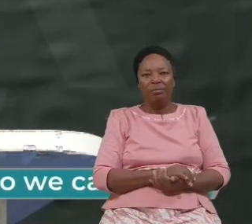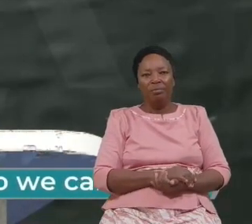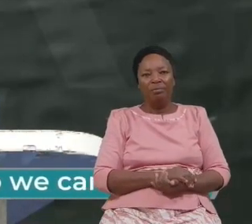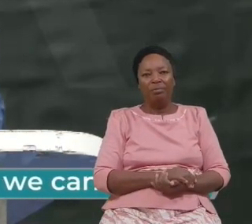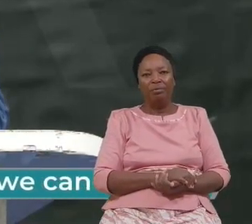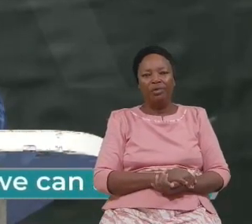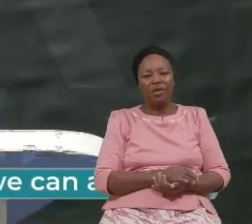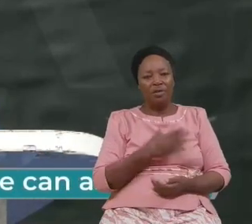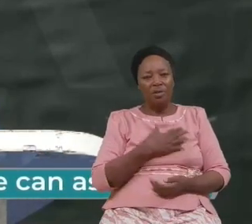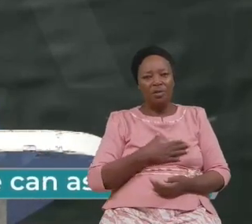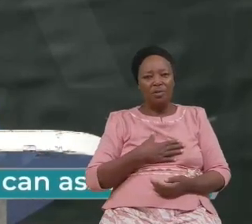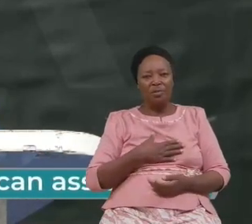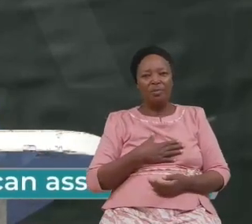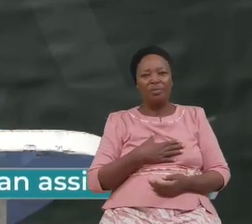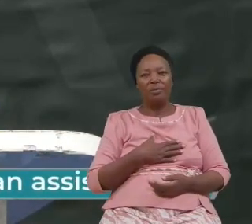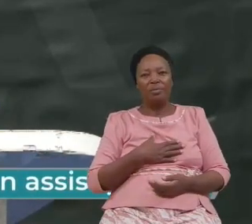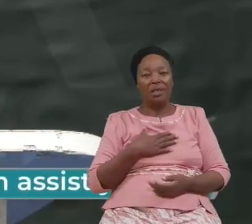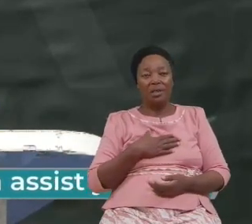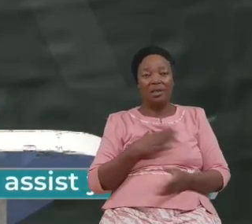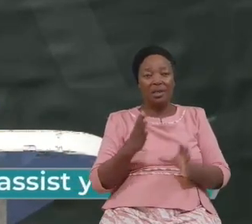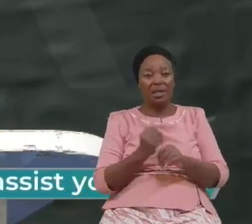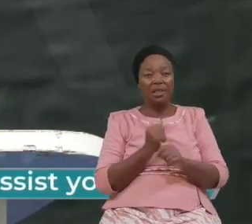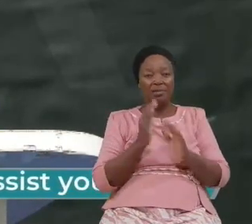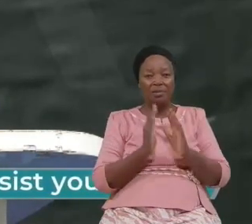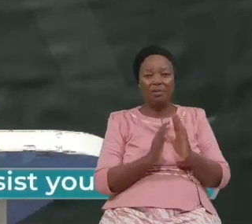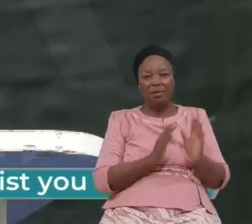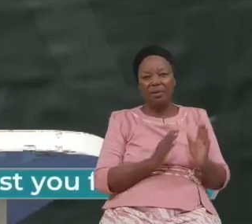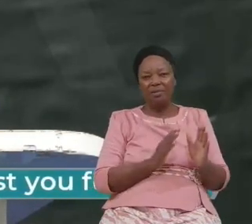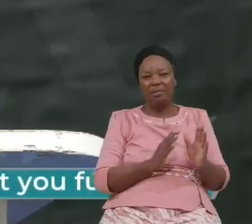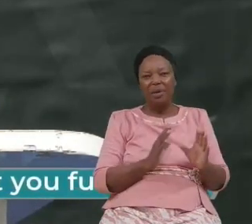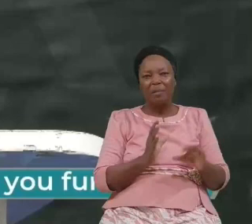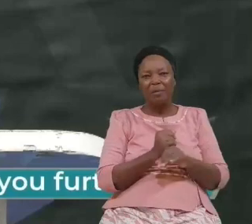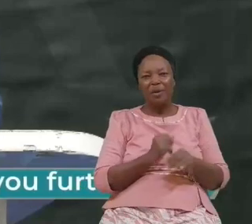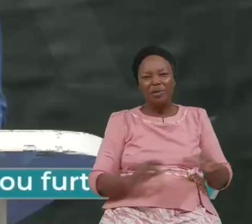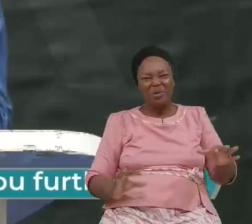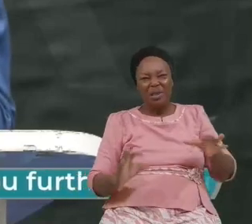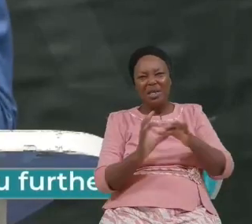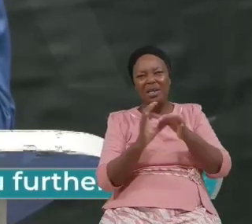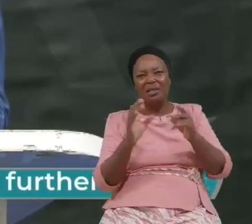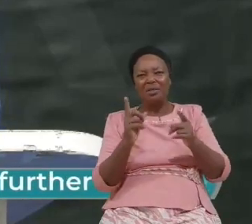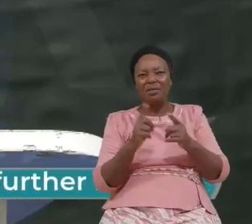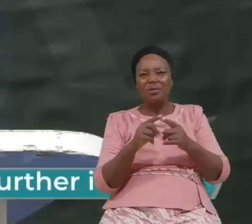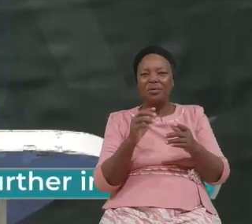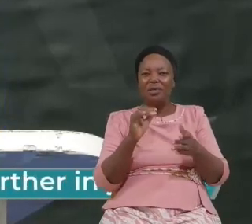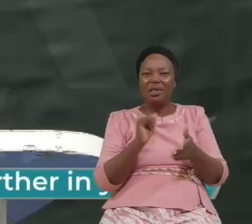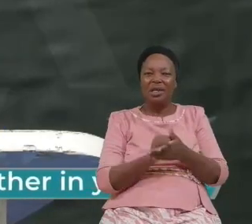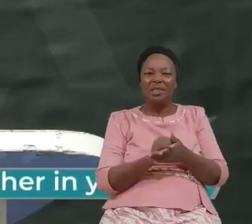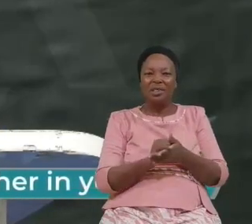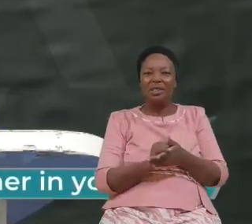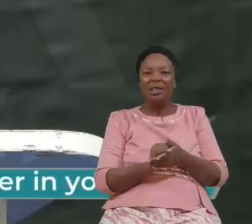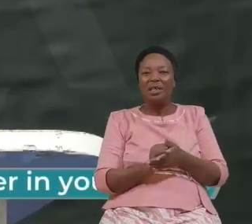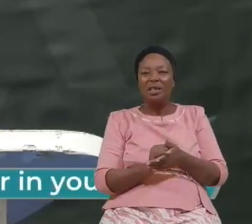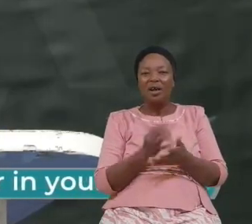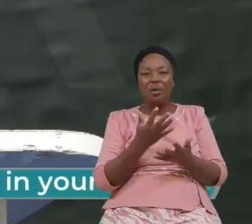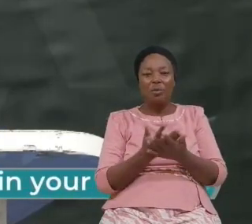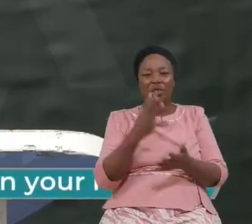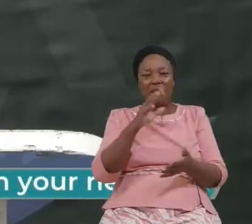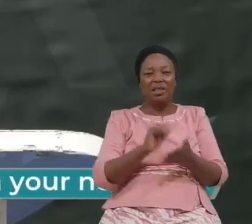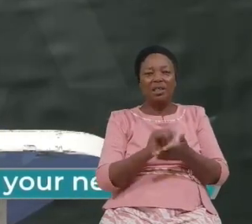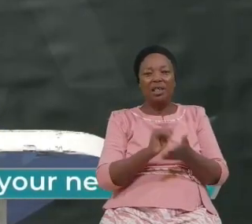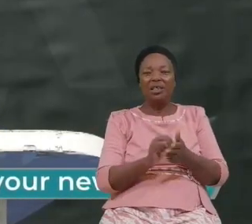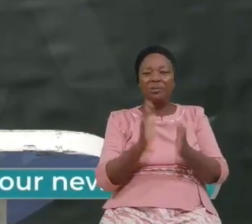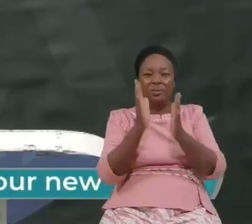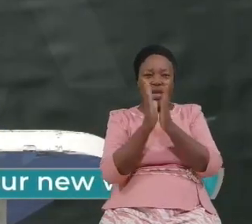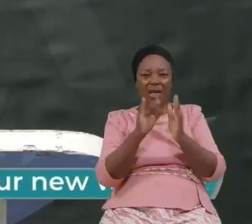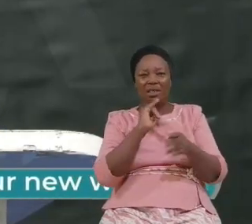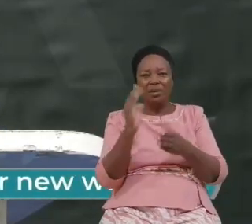préparez-vous alors à plonger dans la profondeur des richesses de cette